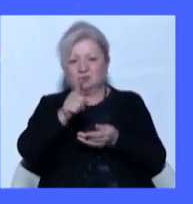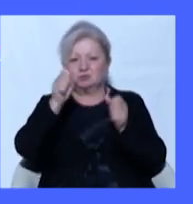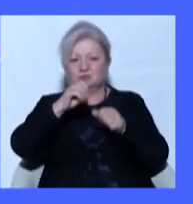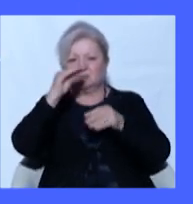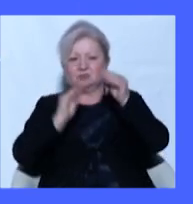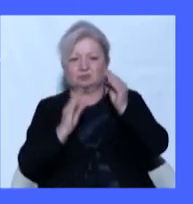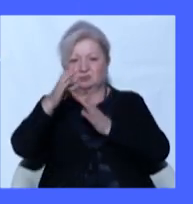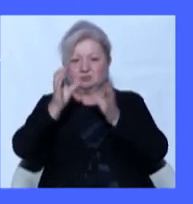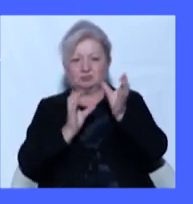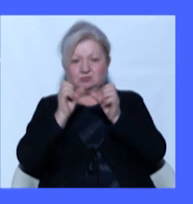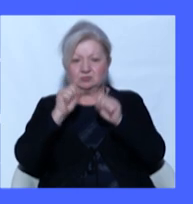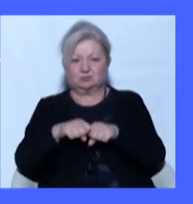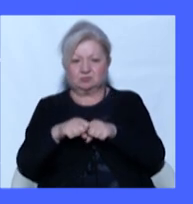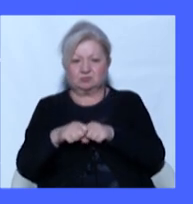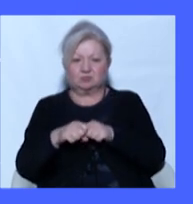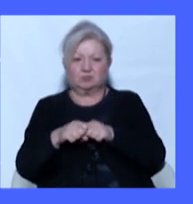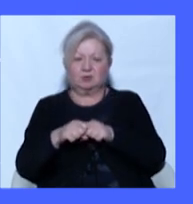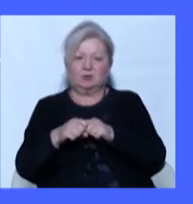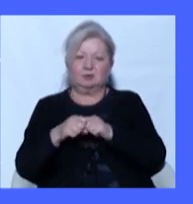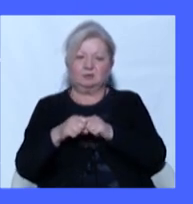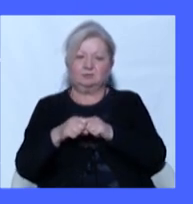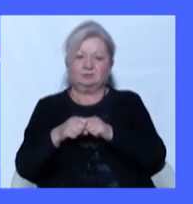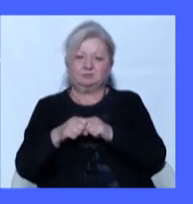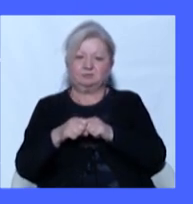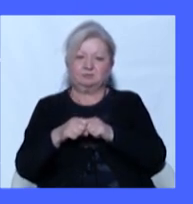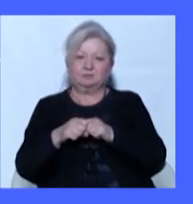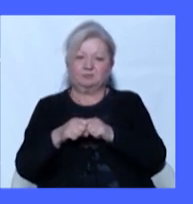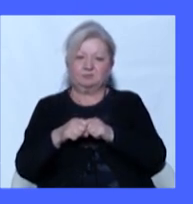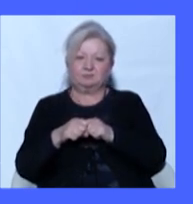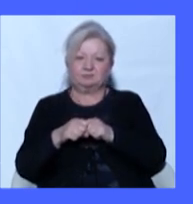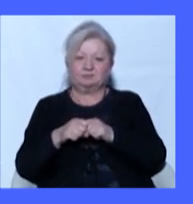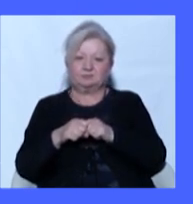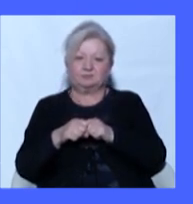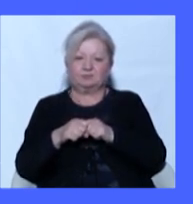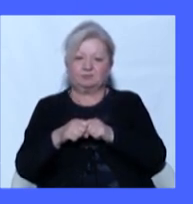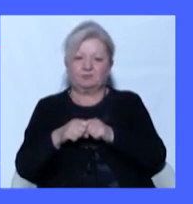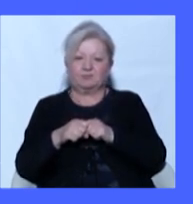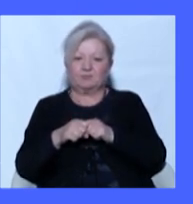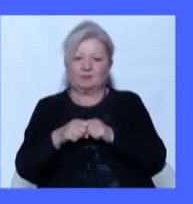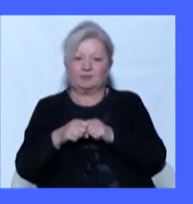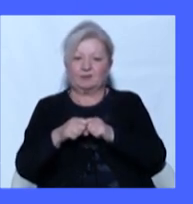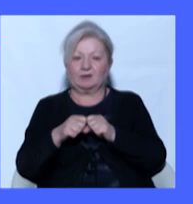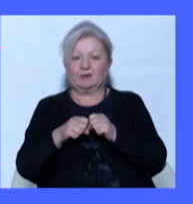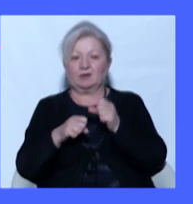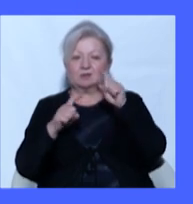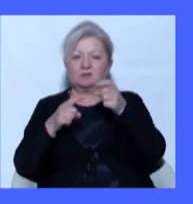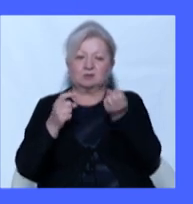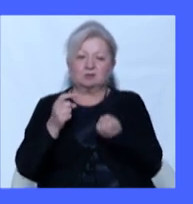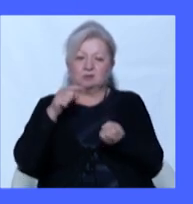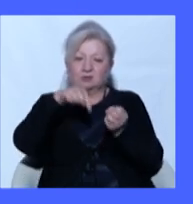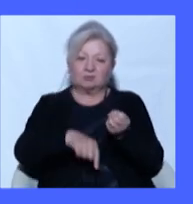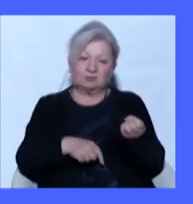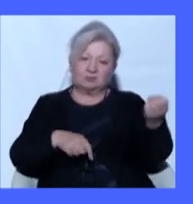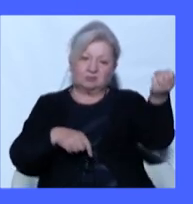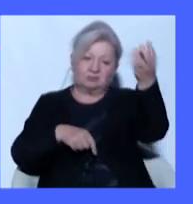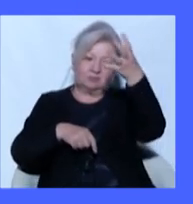შებრუნებულია, შეგვიძლია პირიქით ზევიდან ქვევით ჩავიხედოთ, ანუ არა აქვს მნიშვნელობა, შესაძლებელია ეს სხივი მოვათავსოთ, მოვატრიალოთ მაგალითად